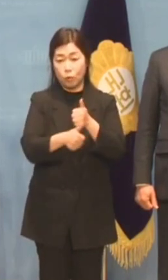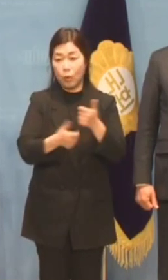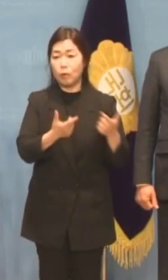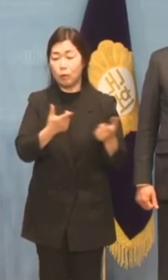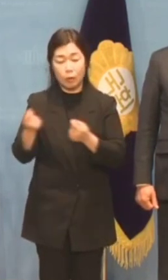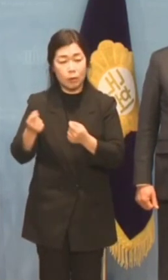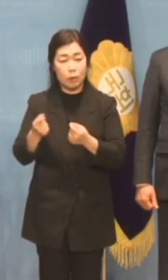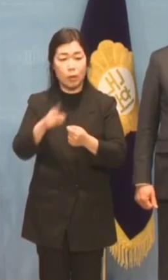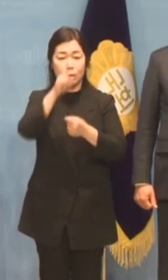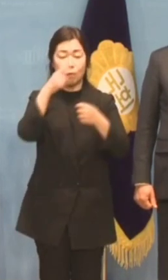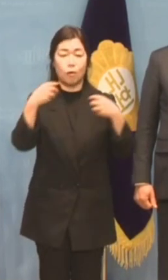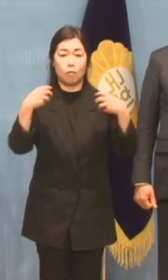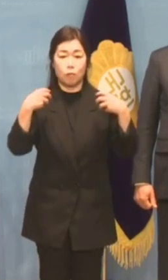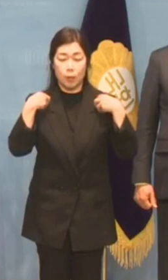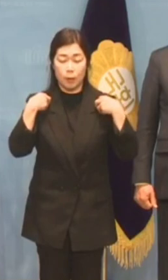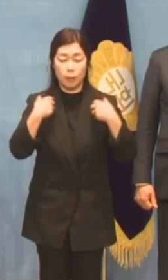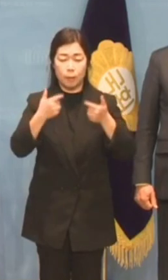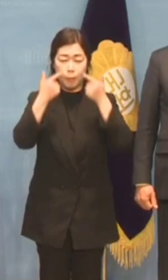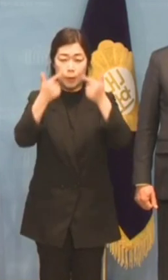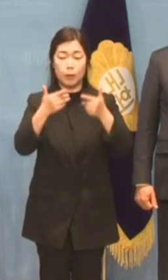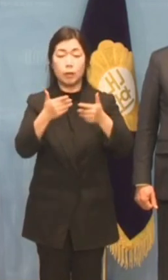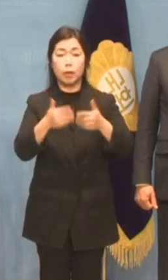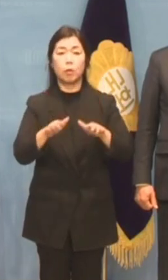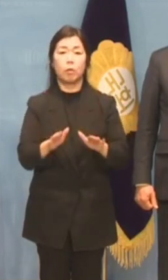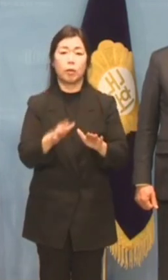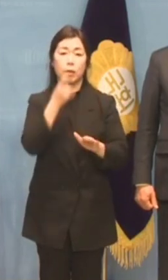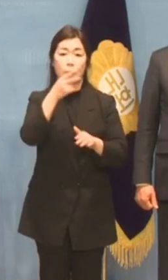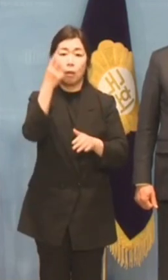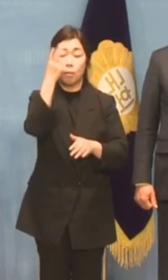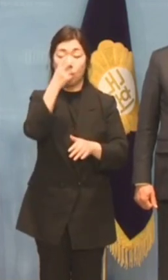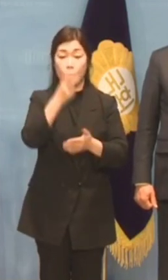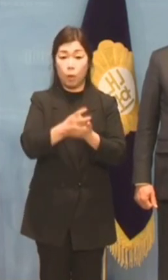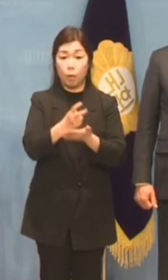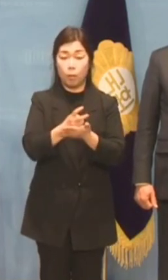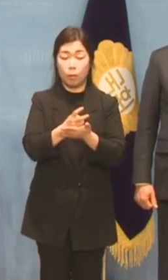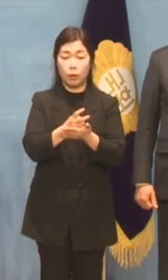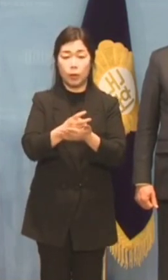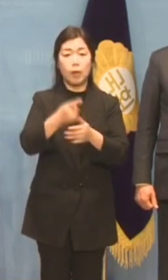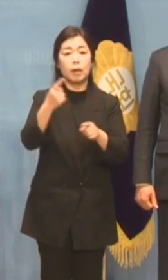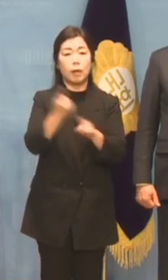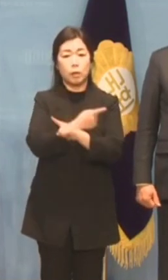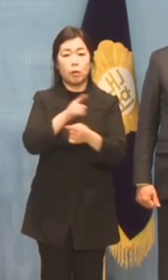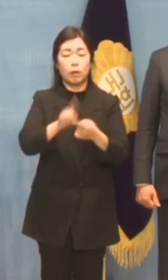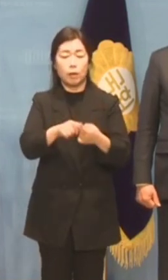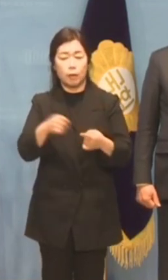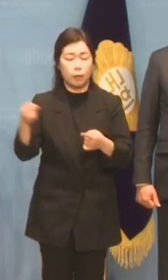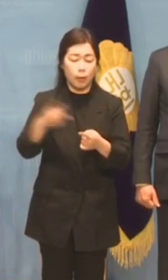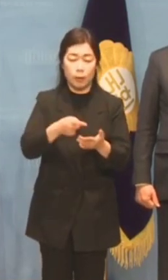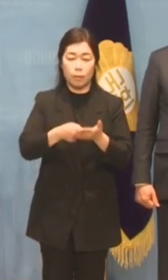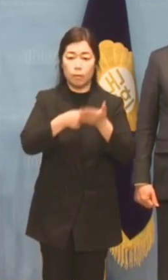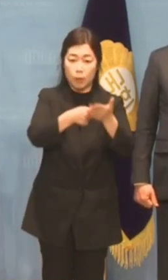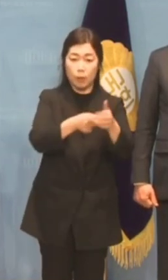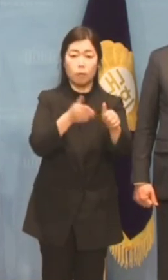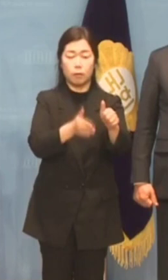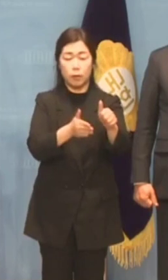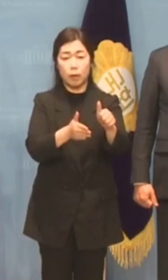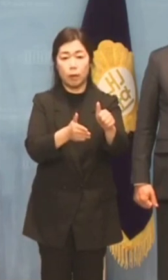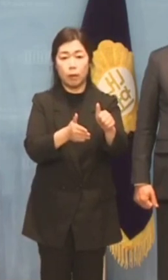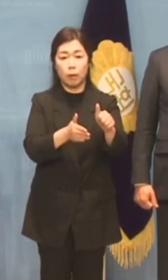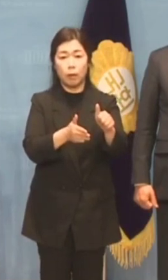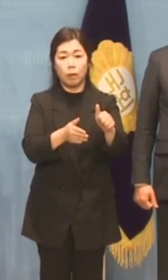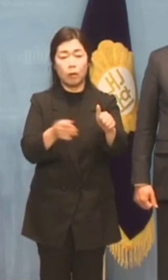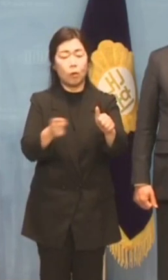정부에게 강력히 이번 양곡법 개정안에 대한 제 의결을 요청하지 말